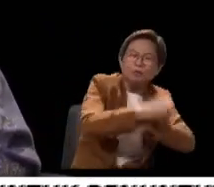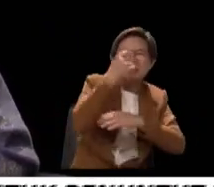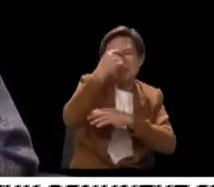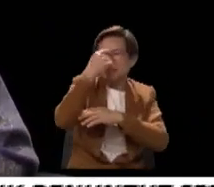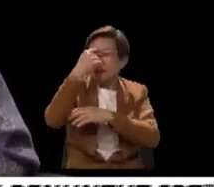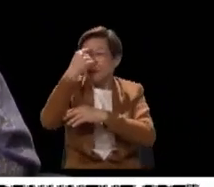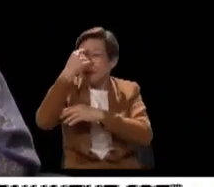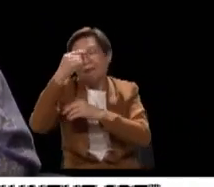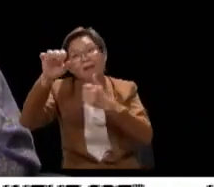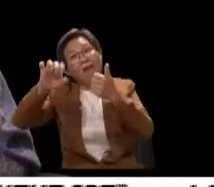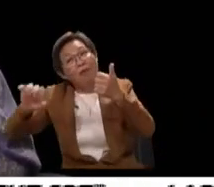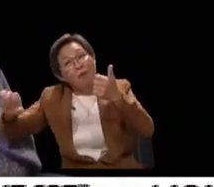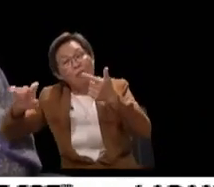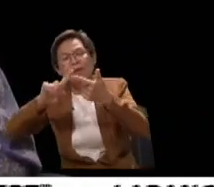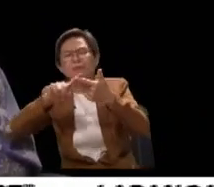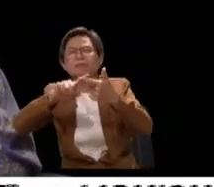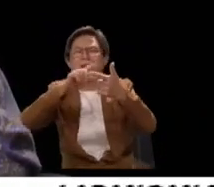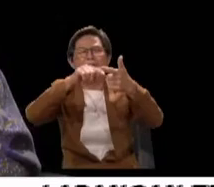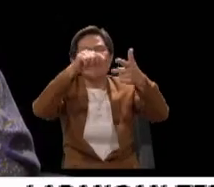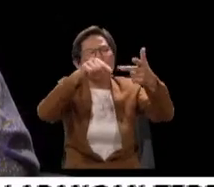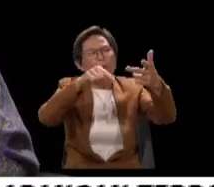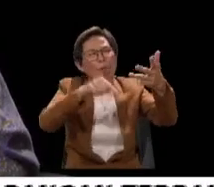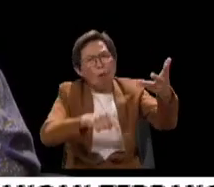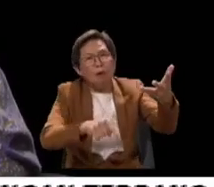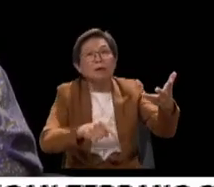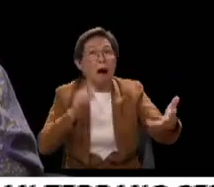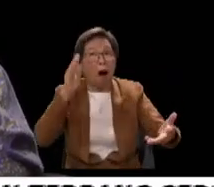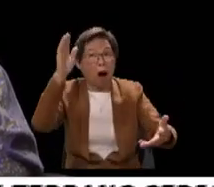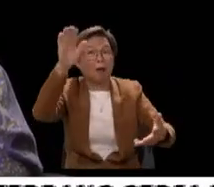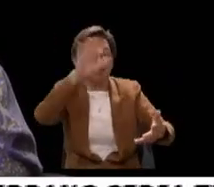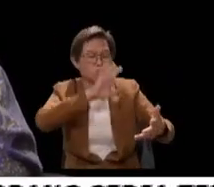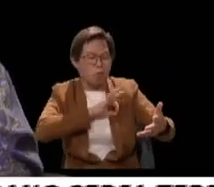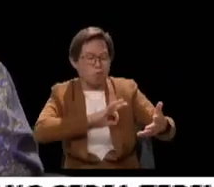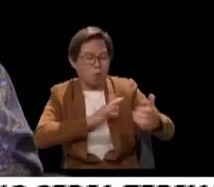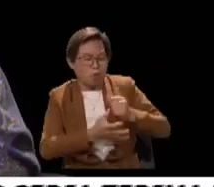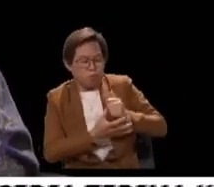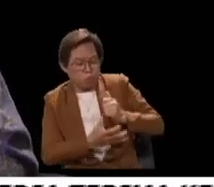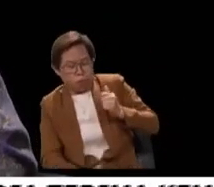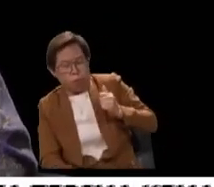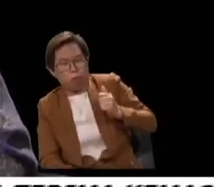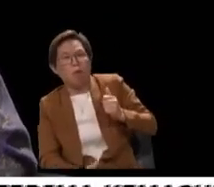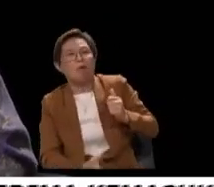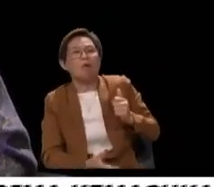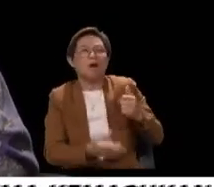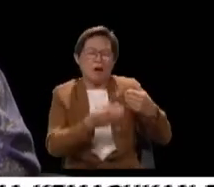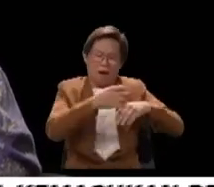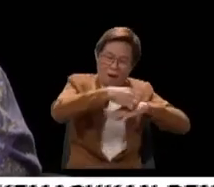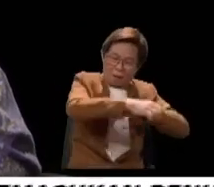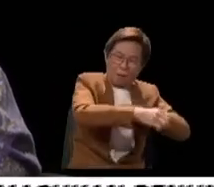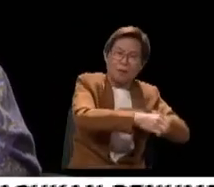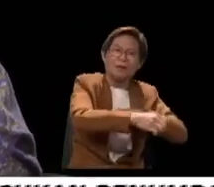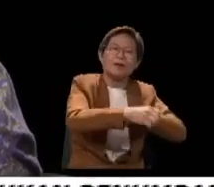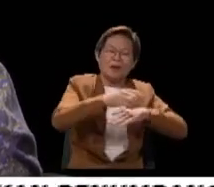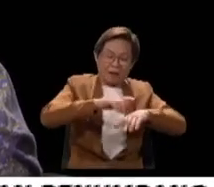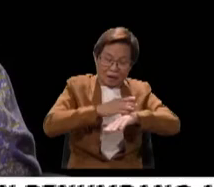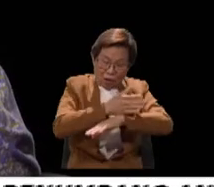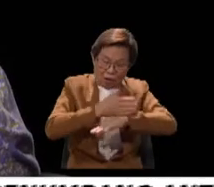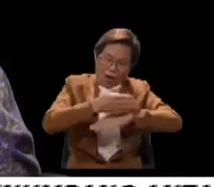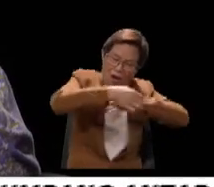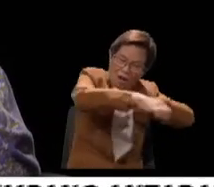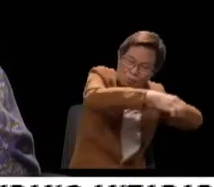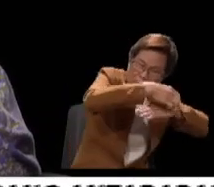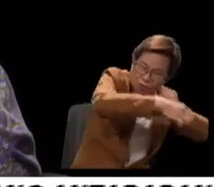eropah dan sebagainya jadi ini juga akan menambahkan hasil dari segi er apa ni produk eksport er kayu ni m